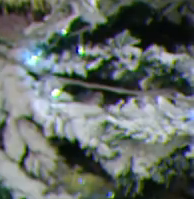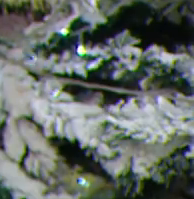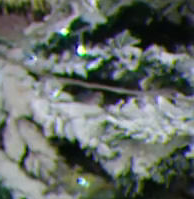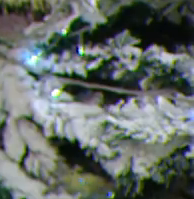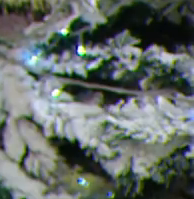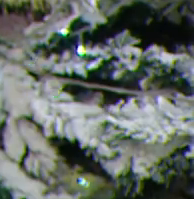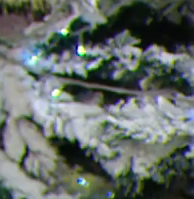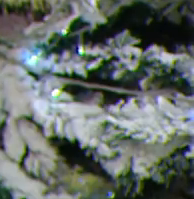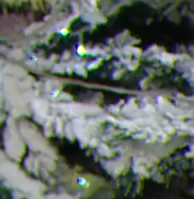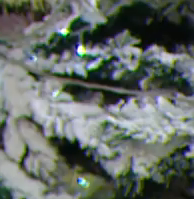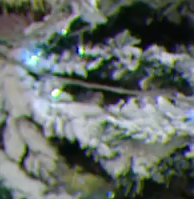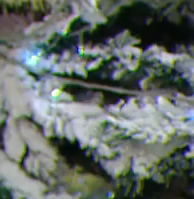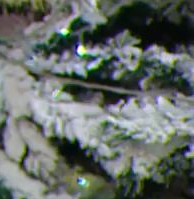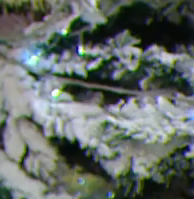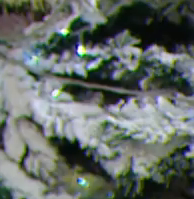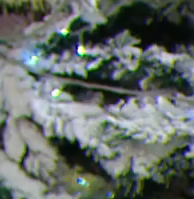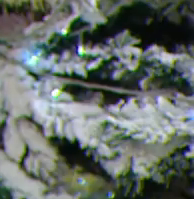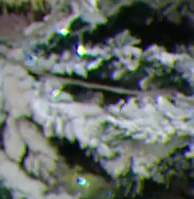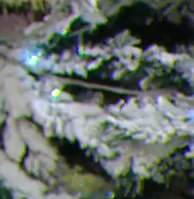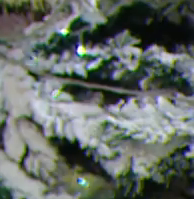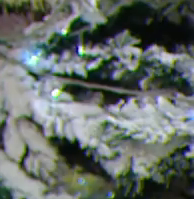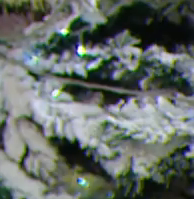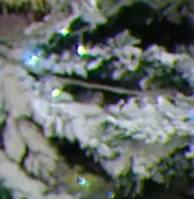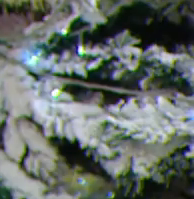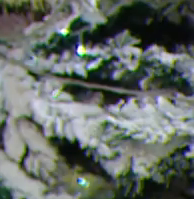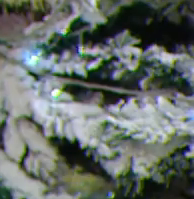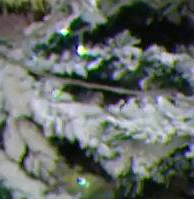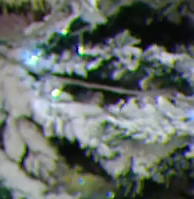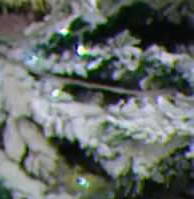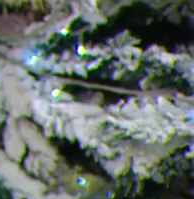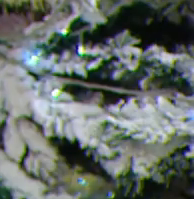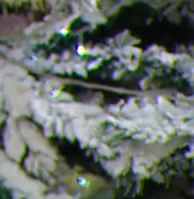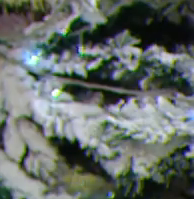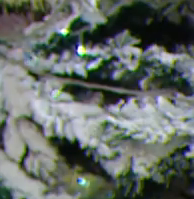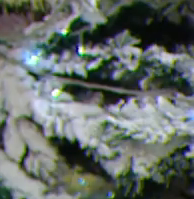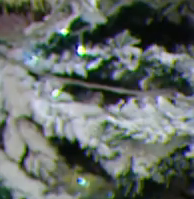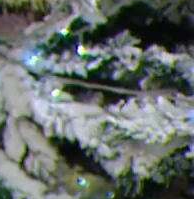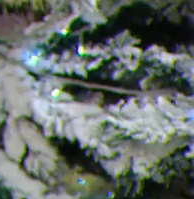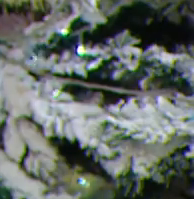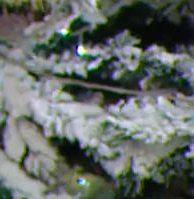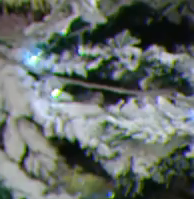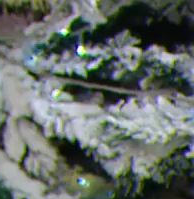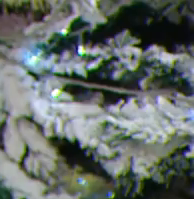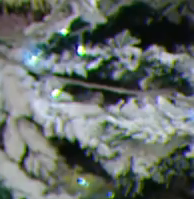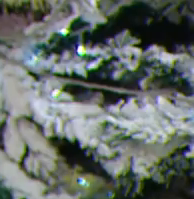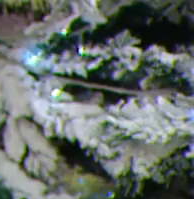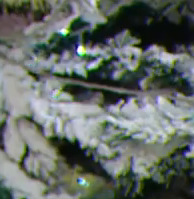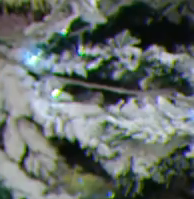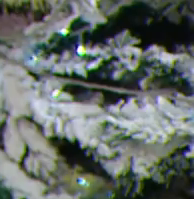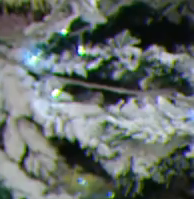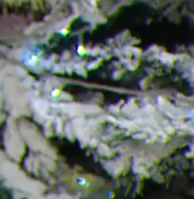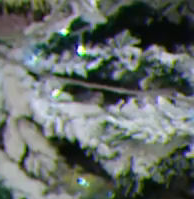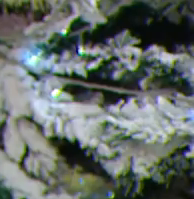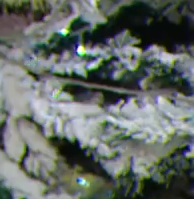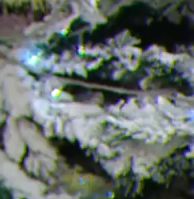ჩვენი გადაცემა მთლიანად არის აგებული თქვენ სურვილებზე, თქვენს კითხვებზე. თუ რას გულისხმობს ეს კითხვები და სურვილები, ამას